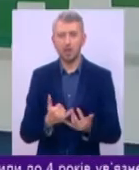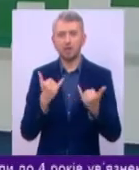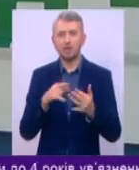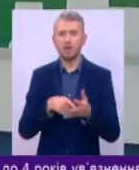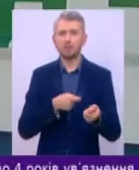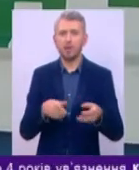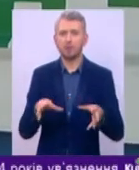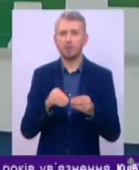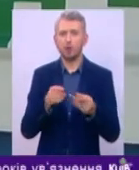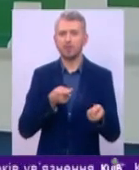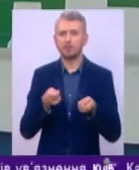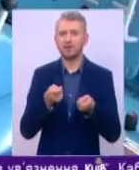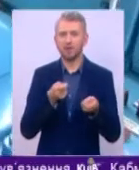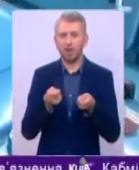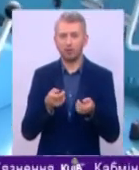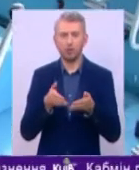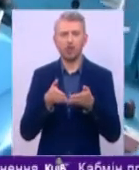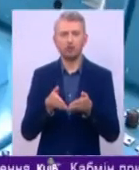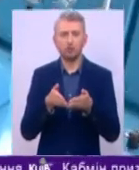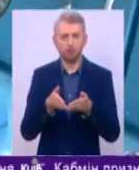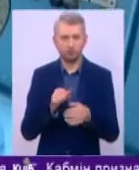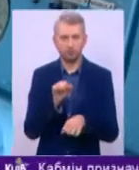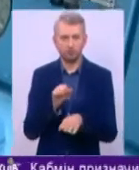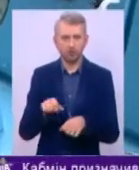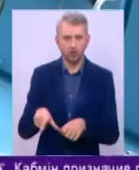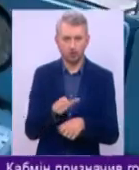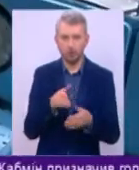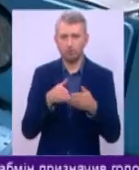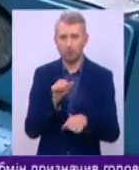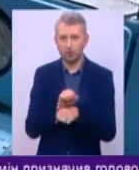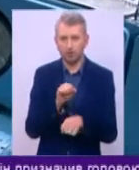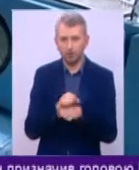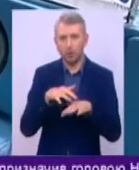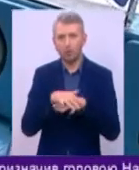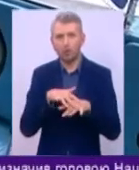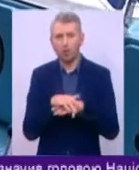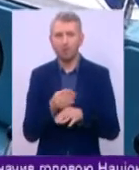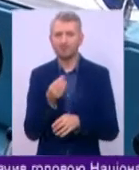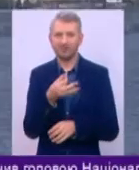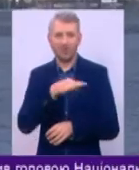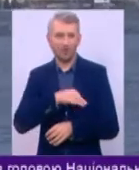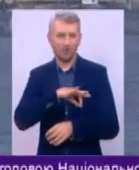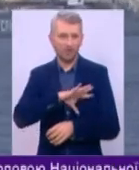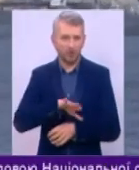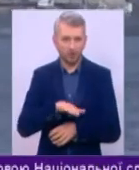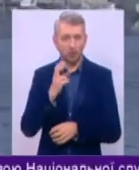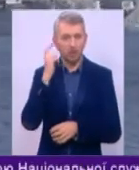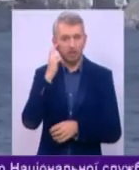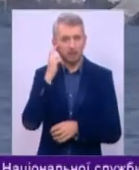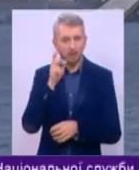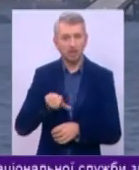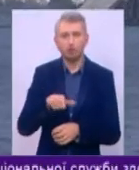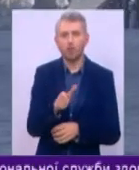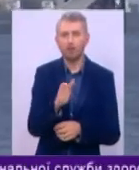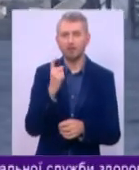Зараз мерія спільно з адміністрацією річкових портів розраховує економічну доцільність запуску регулярних водних маршрутів. Столичний річковий трамвай